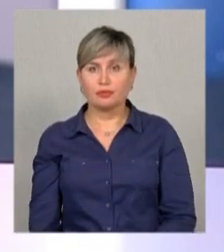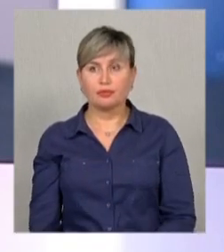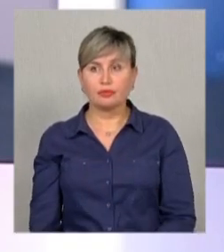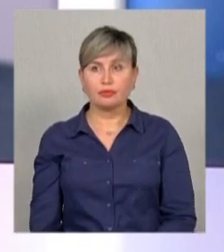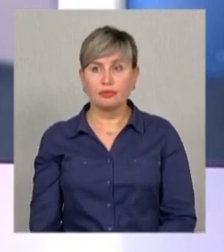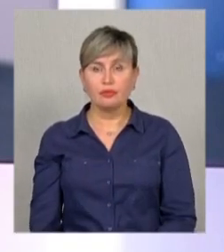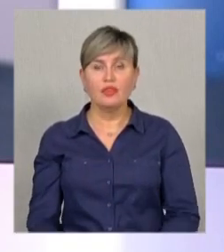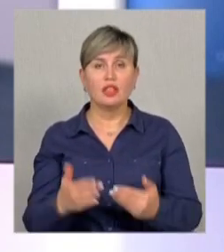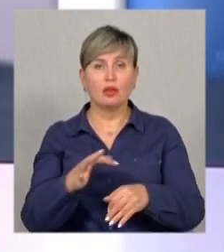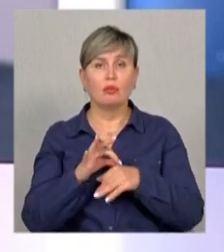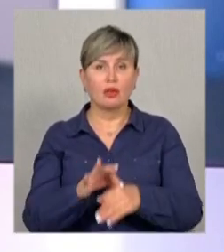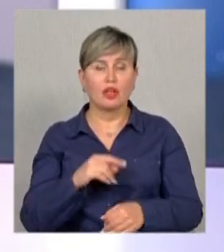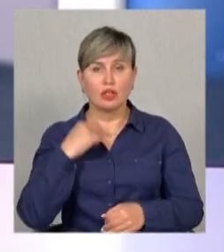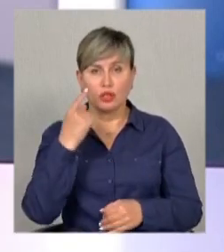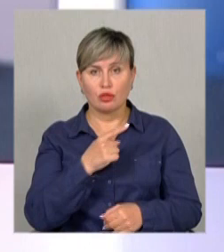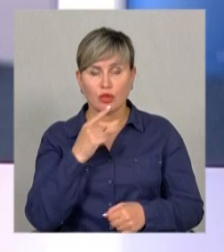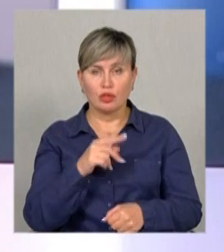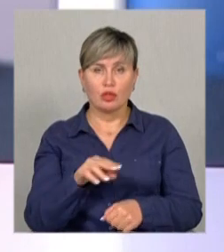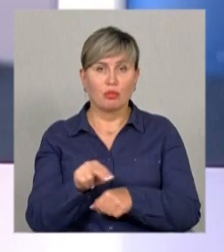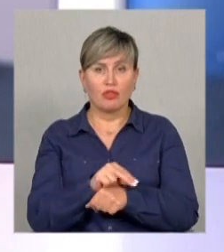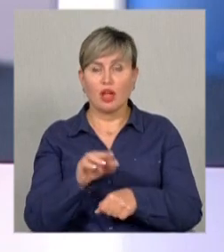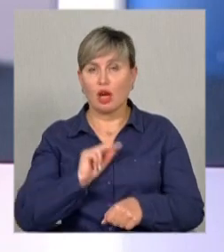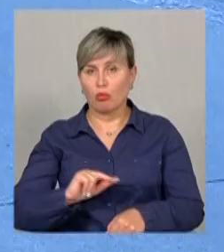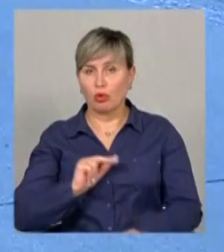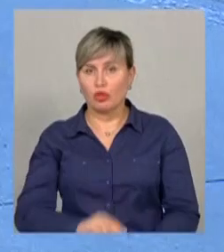ними проводится индивидуальная профилактическая работа.